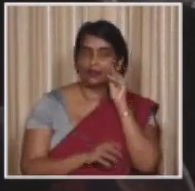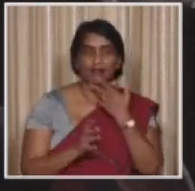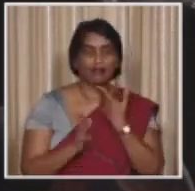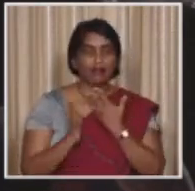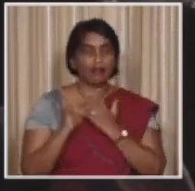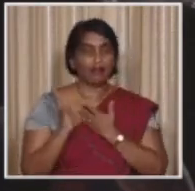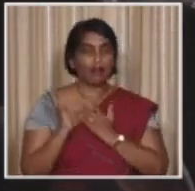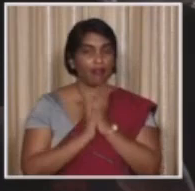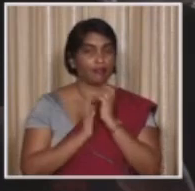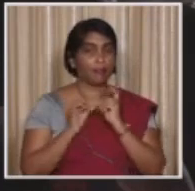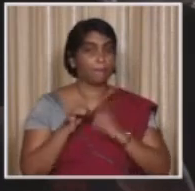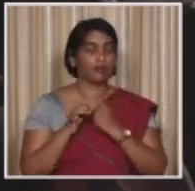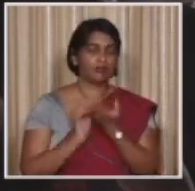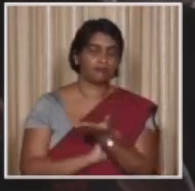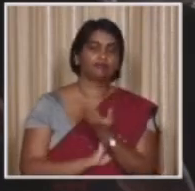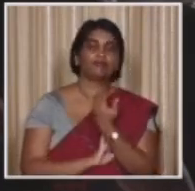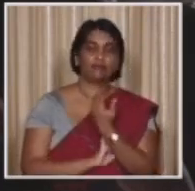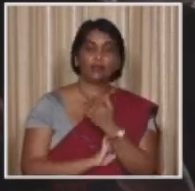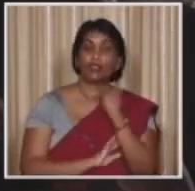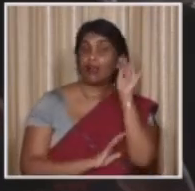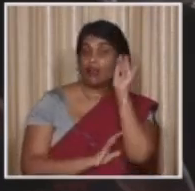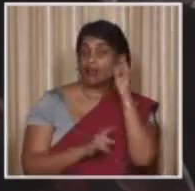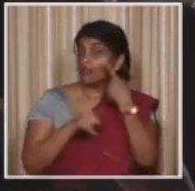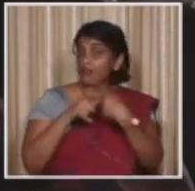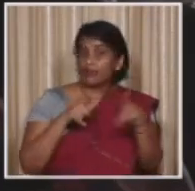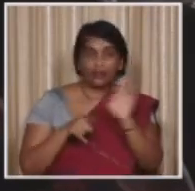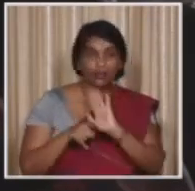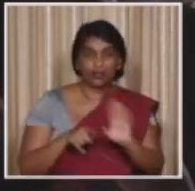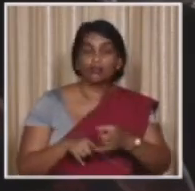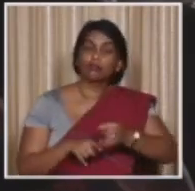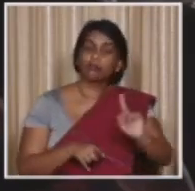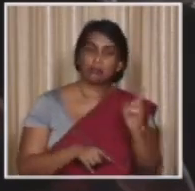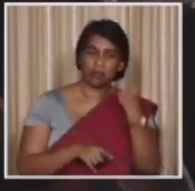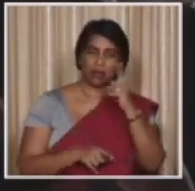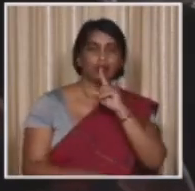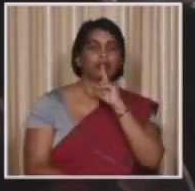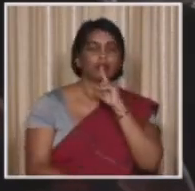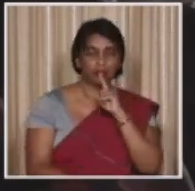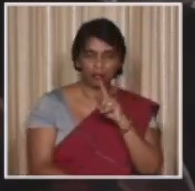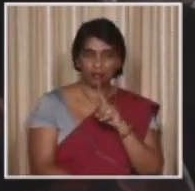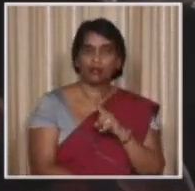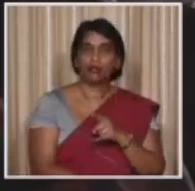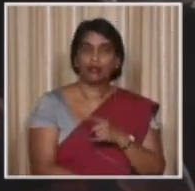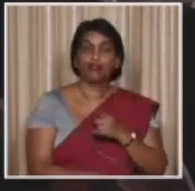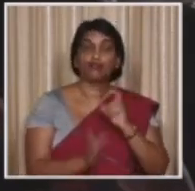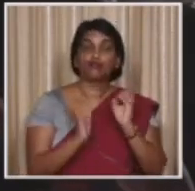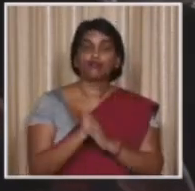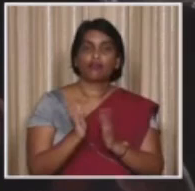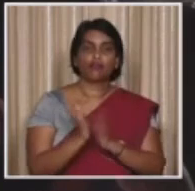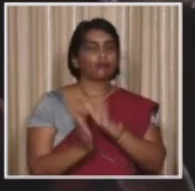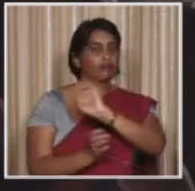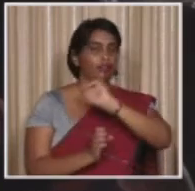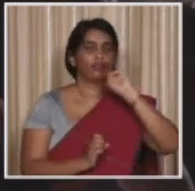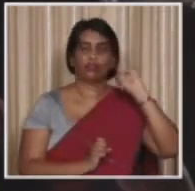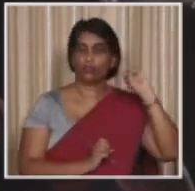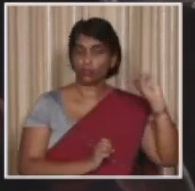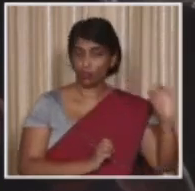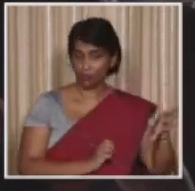වරප්‍රසාද ප්‍රශ්නය කියවන්න. අහන් ඉන්නවා විතරක් නෙමෙයි නියෝග කරනවා වරප්‍රසාද කමිටුවට යොමු